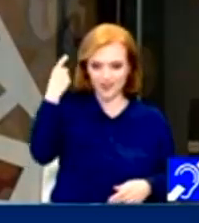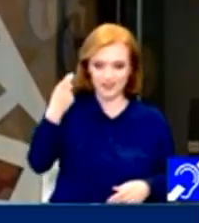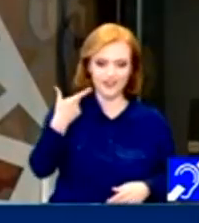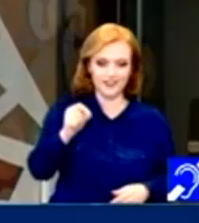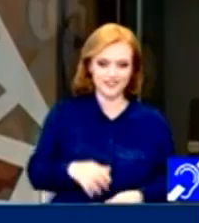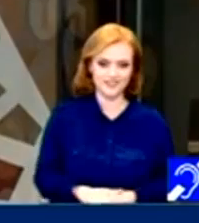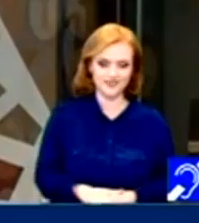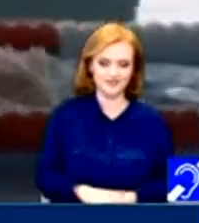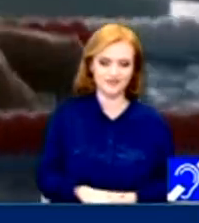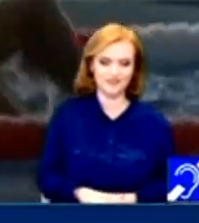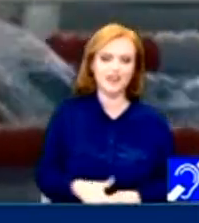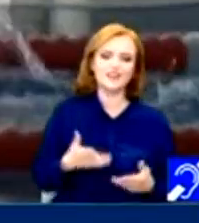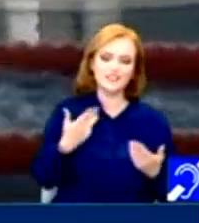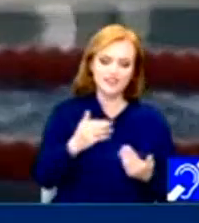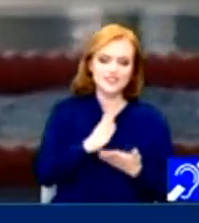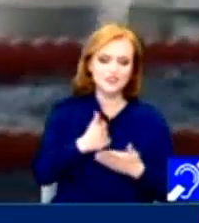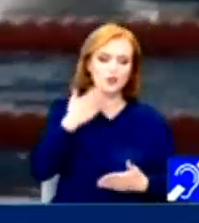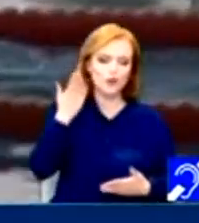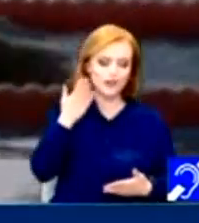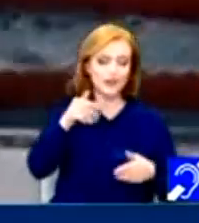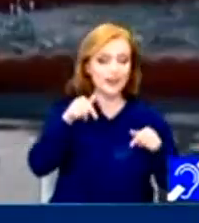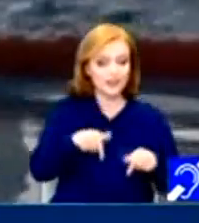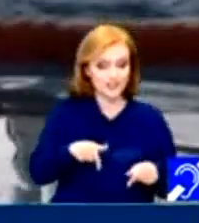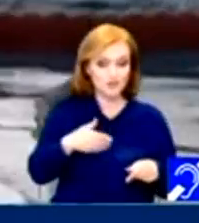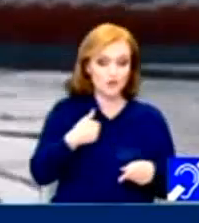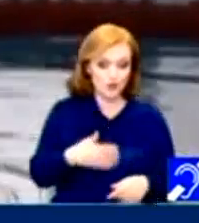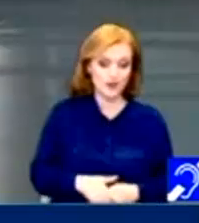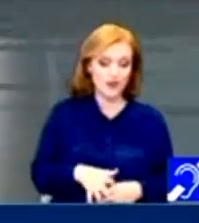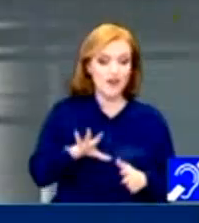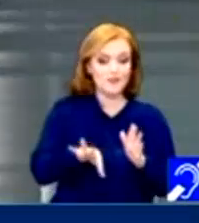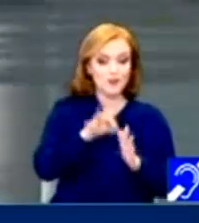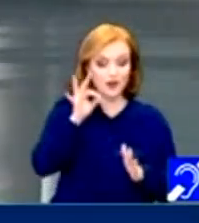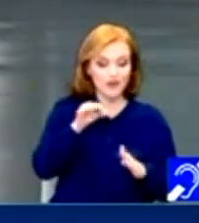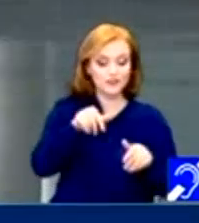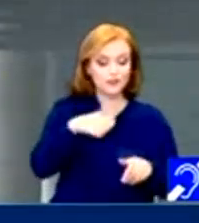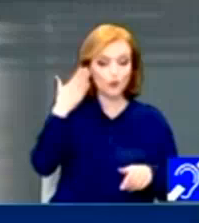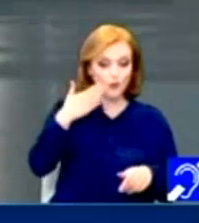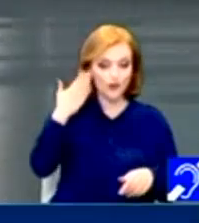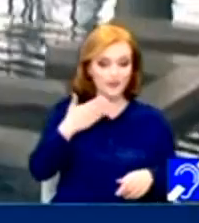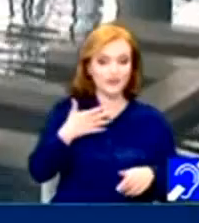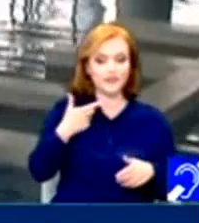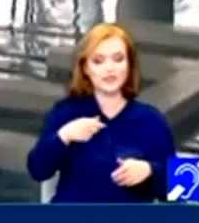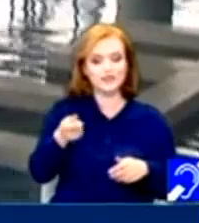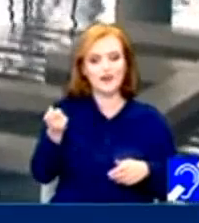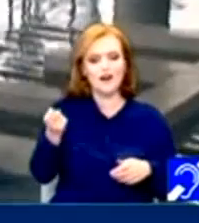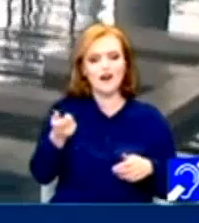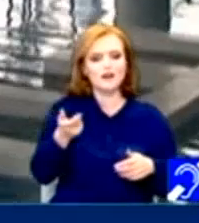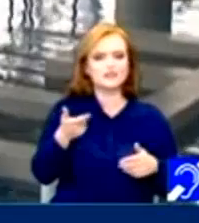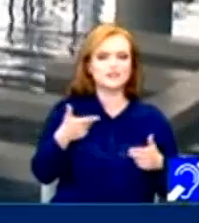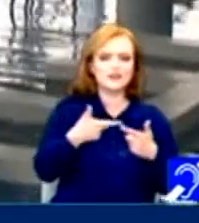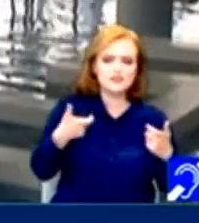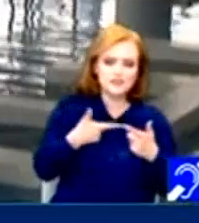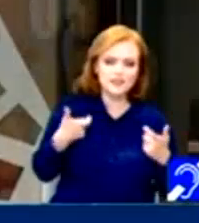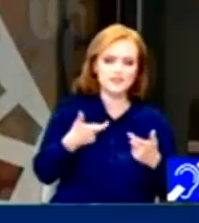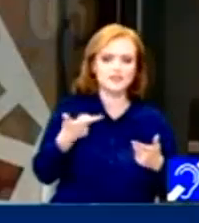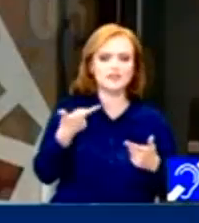tradițional atât Crăciunul cât și Revelionul. Mulți dintre ei aleg stațiunile balneare, cu precădere hotelurile de 4 și